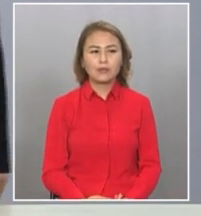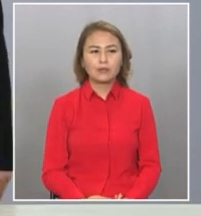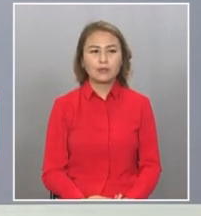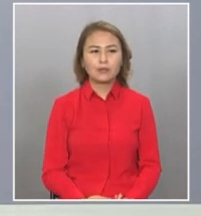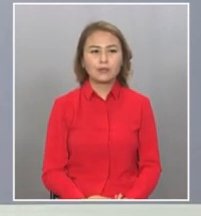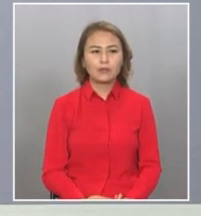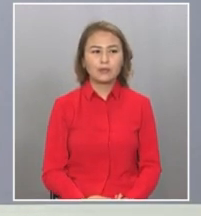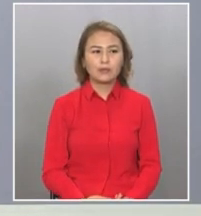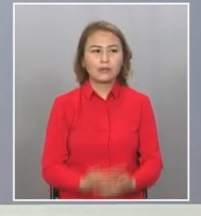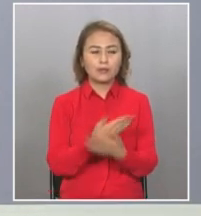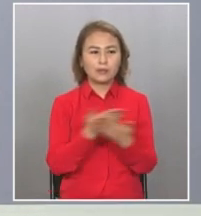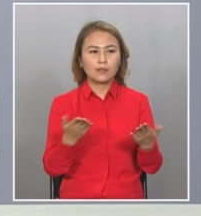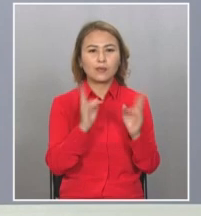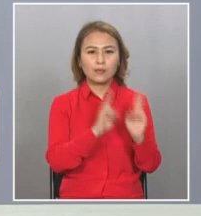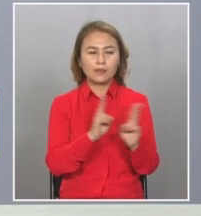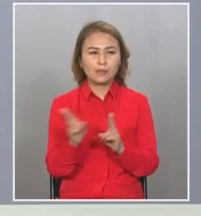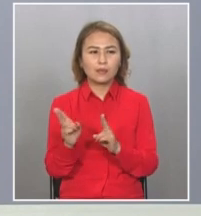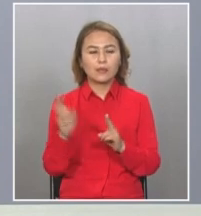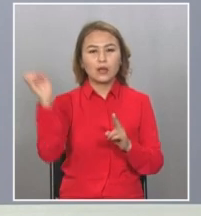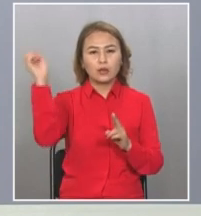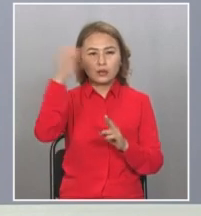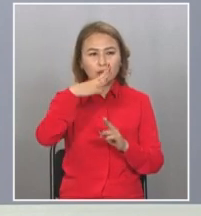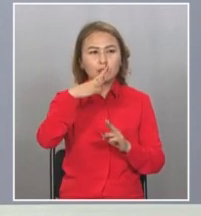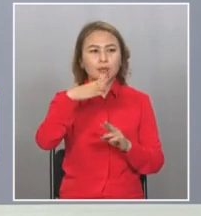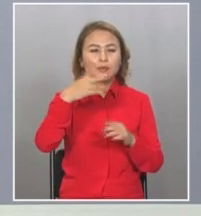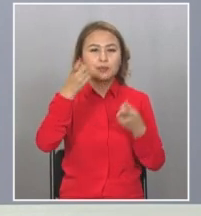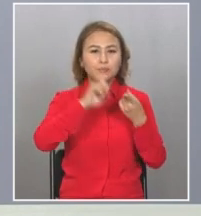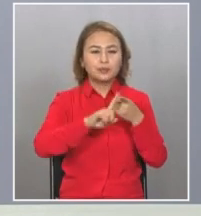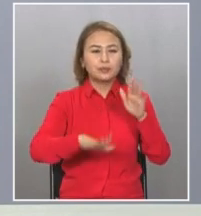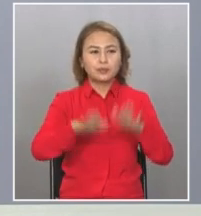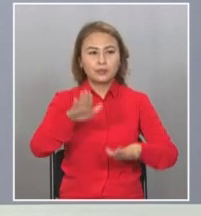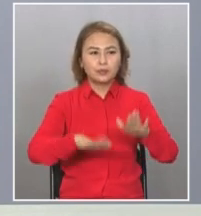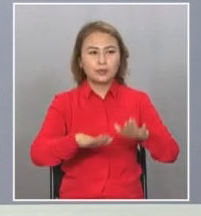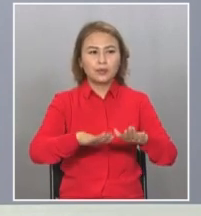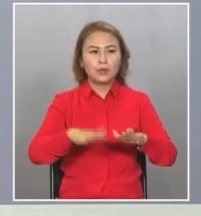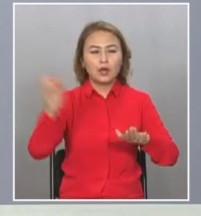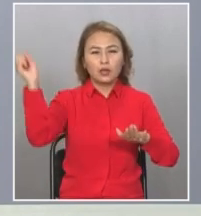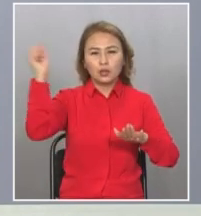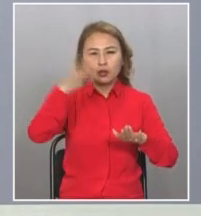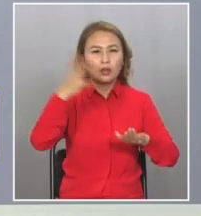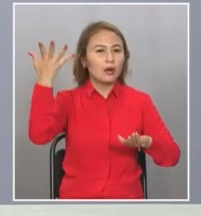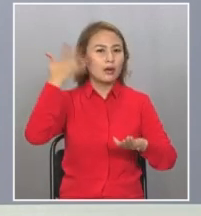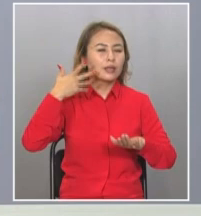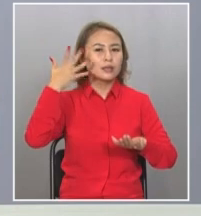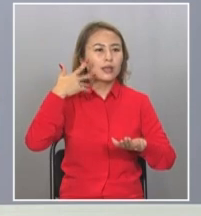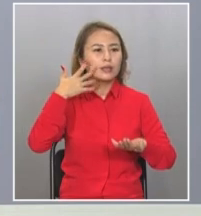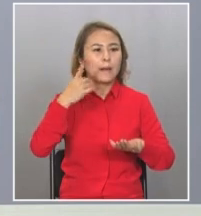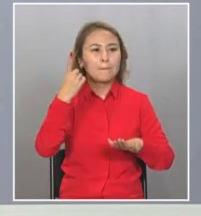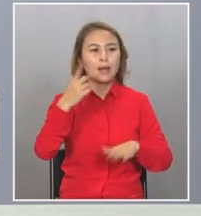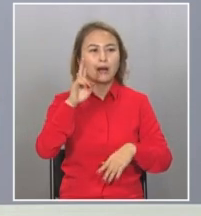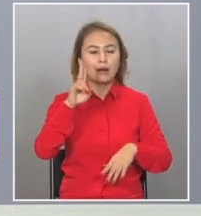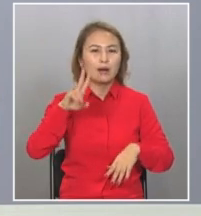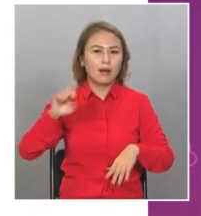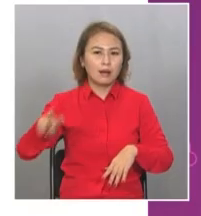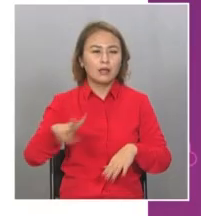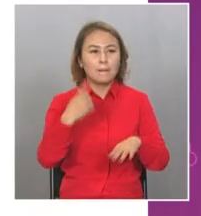Енді осы ретте күн радиациясының өлшем бірліктерімен танысып кетейік. Күн радиациясының өлшем бірліктері 1 калория